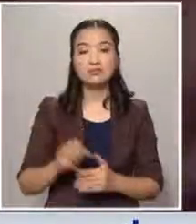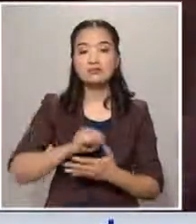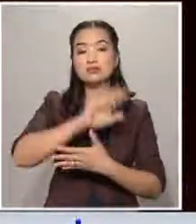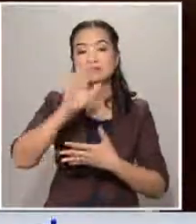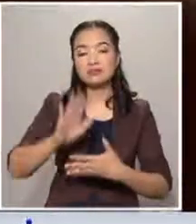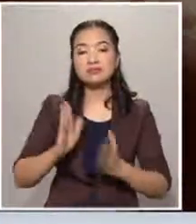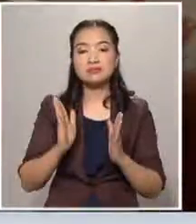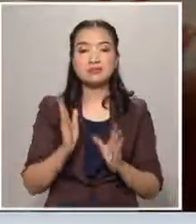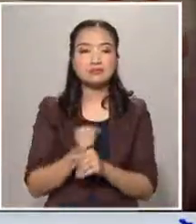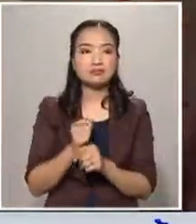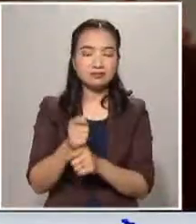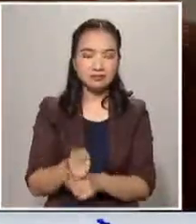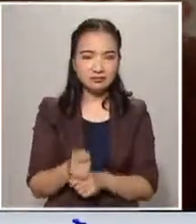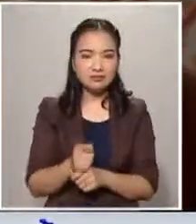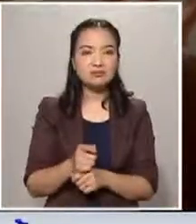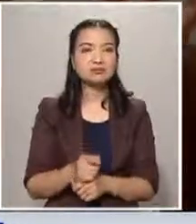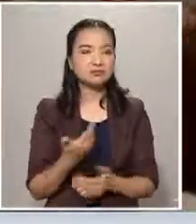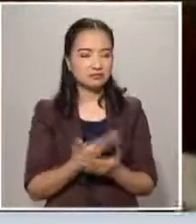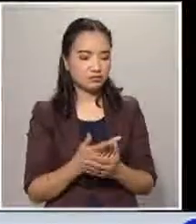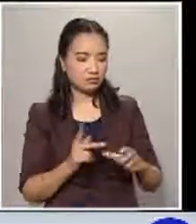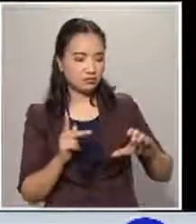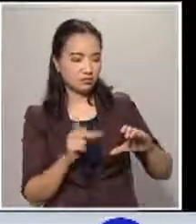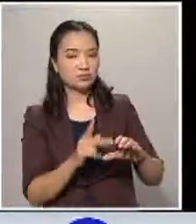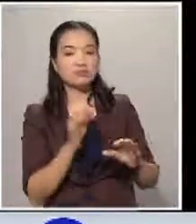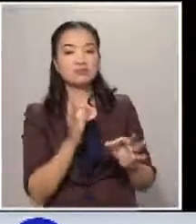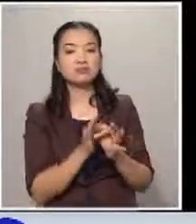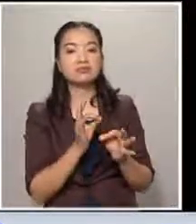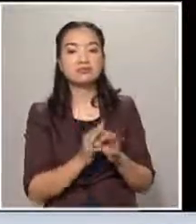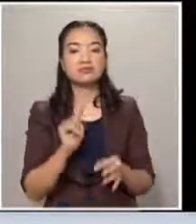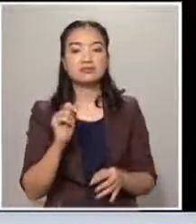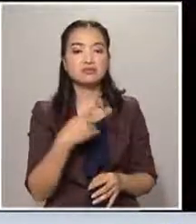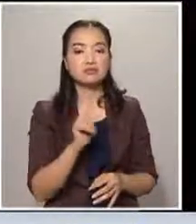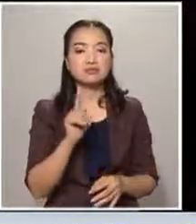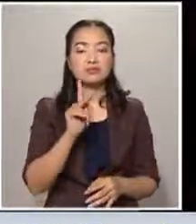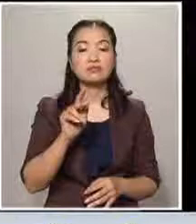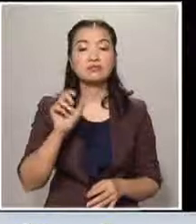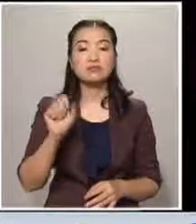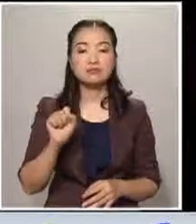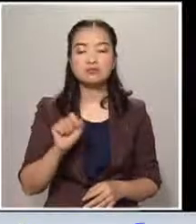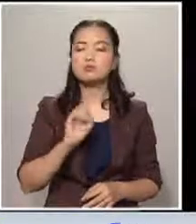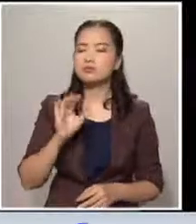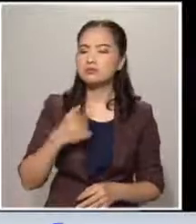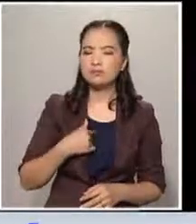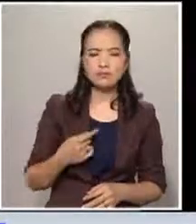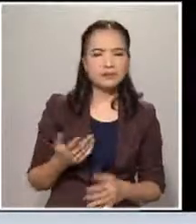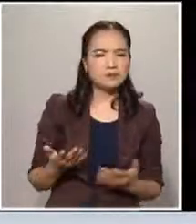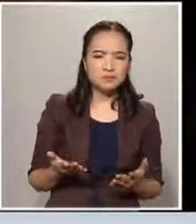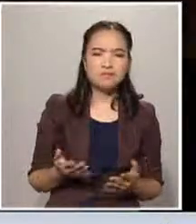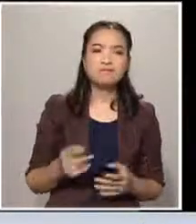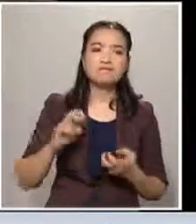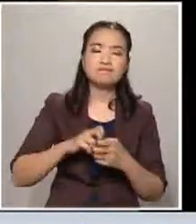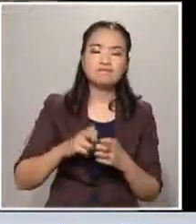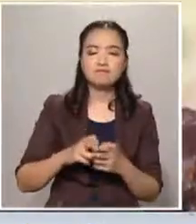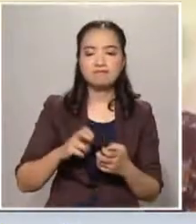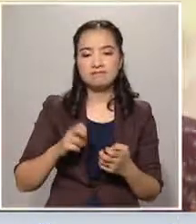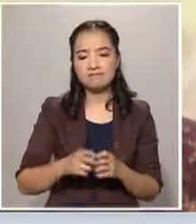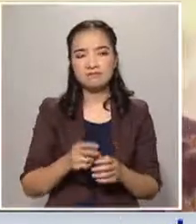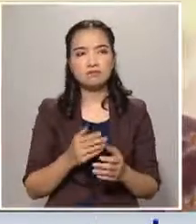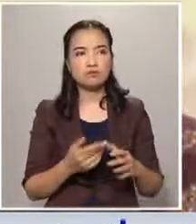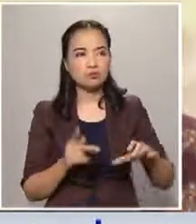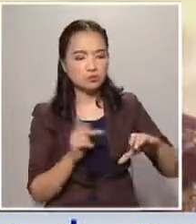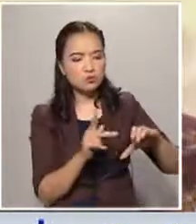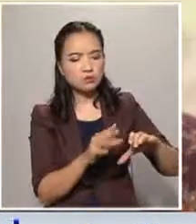เป็นลูกค้าทกสอยู่นะฮะณวันนี้ทกสไม่อยากให้กลุ้มใจถึงแม้ว่ามันจะเป็นภัยแล้งในเรื่องของหนี้สินของธนาคาร